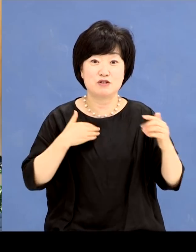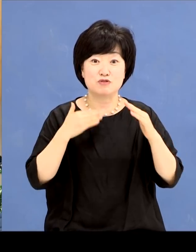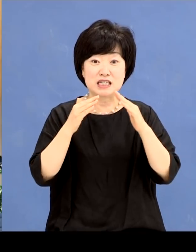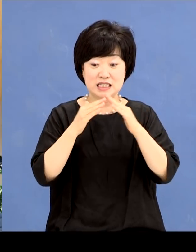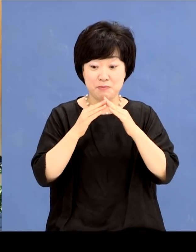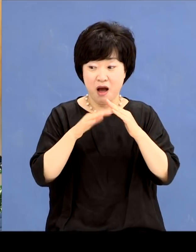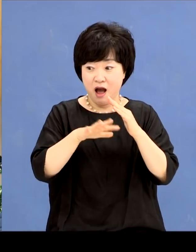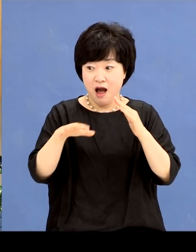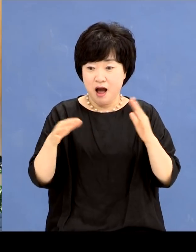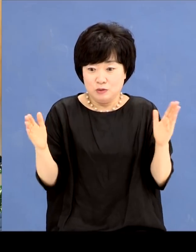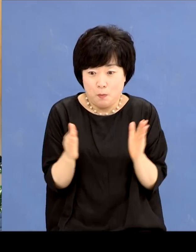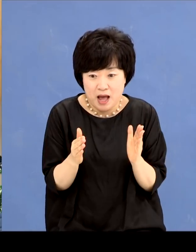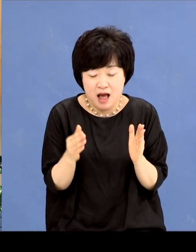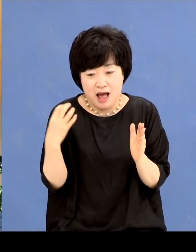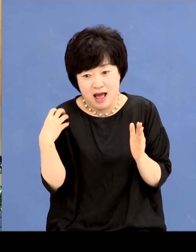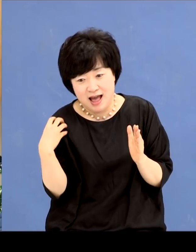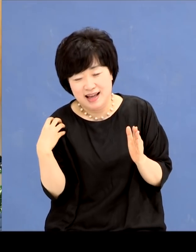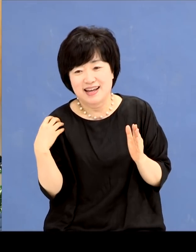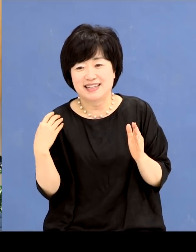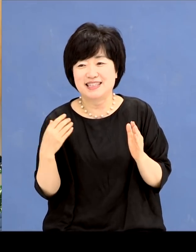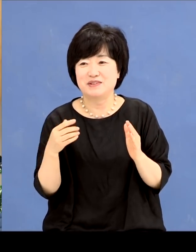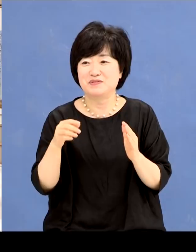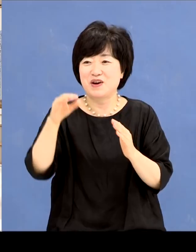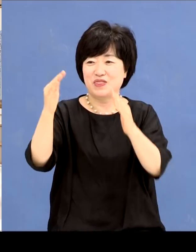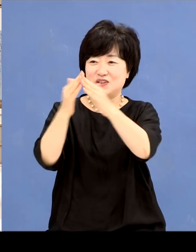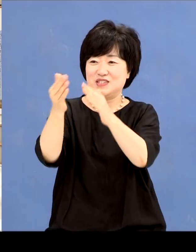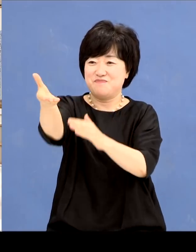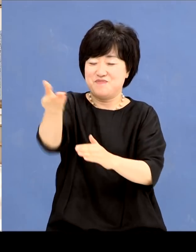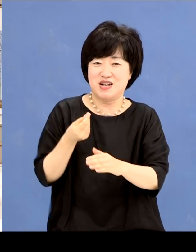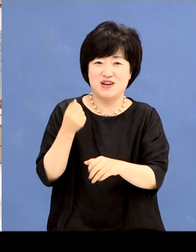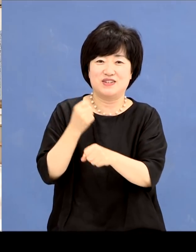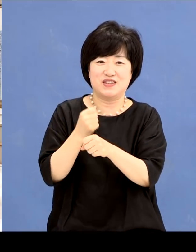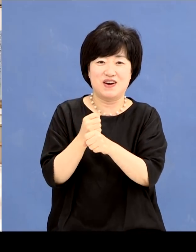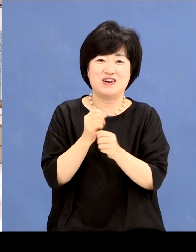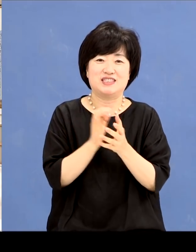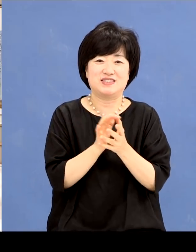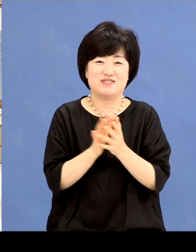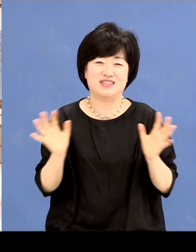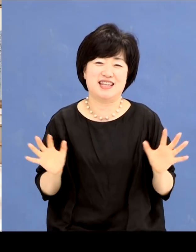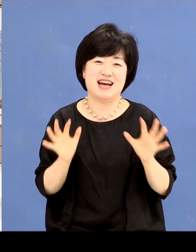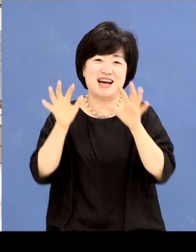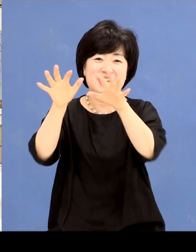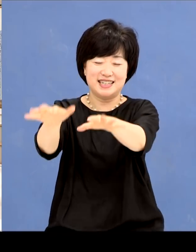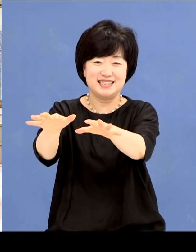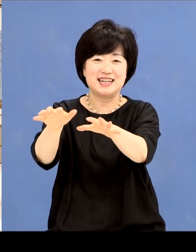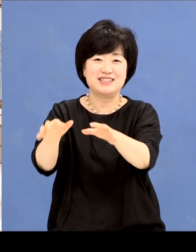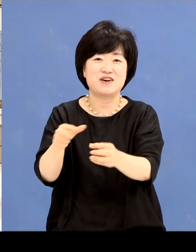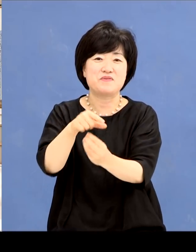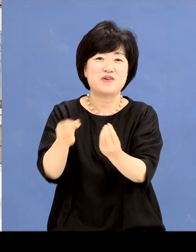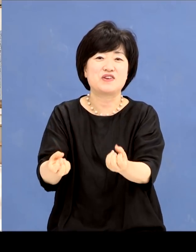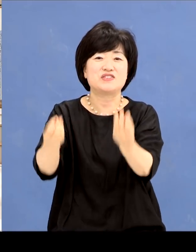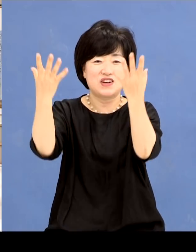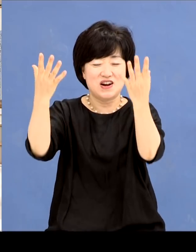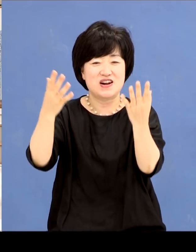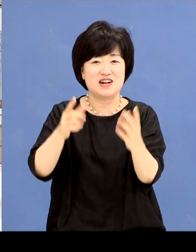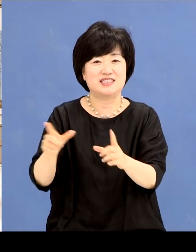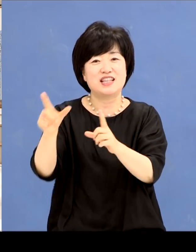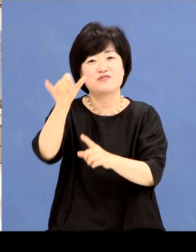큰 저희 집에서 감당이 안 돼서 네. 이제 펜션을 빌려서 와. 친구들이 함께 예. 명절을 보내고 있어요.